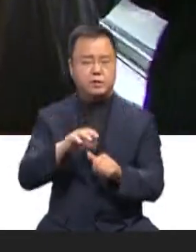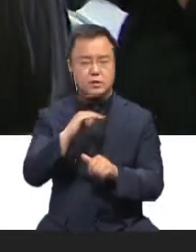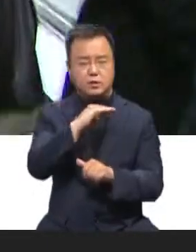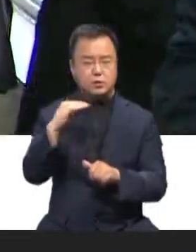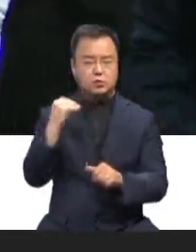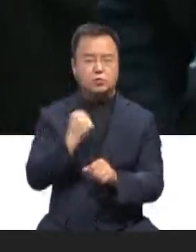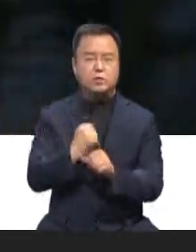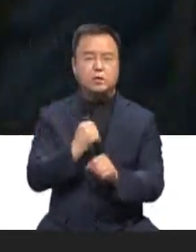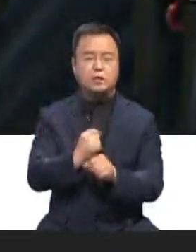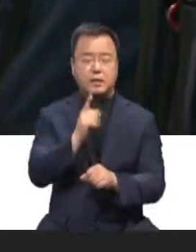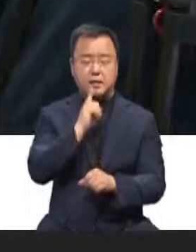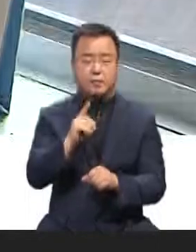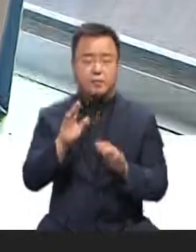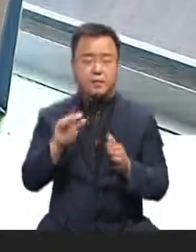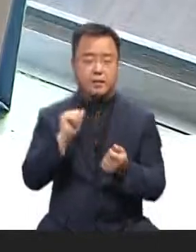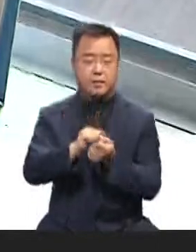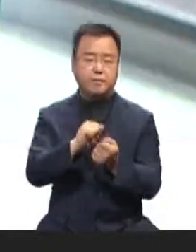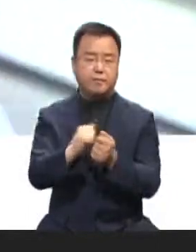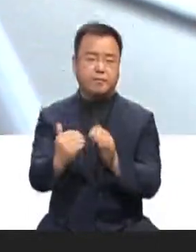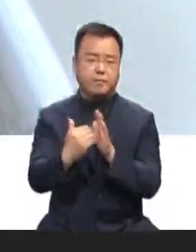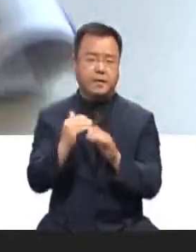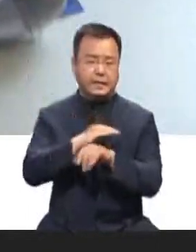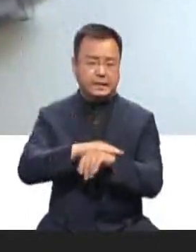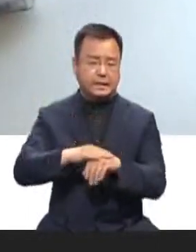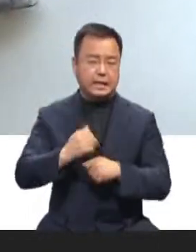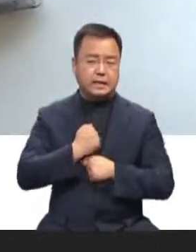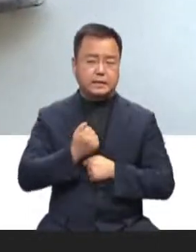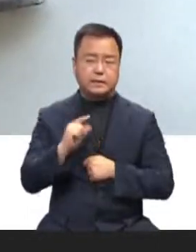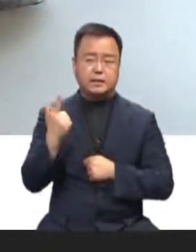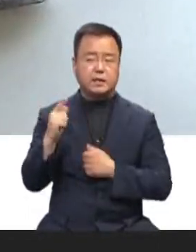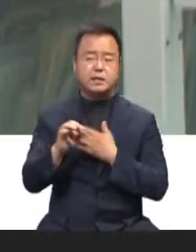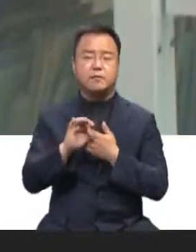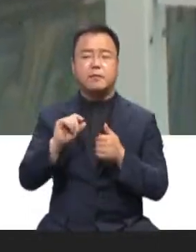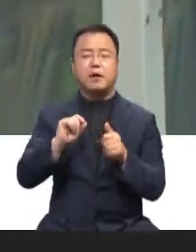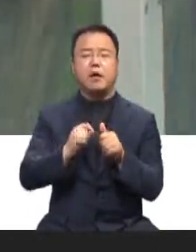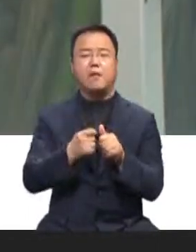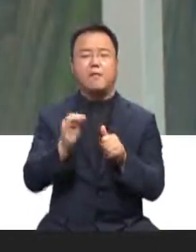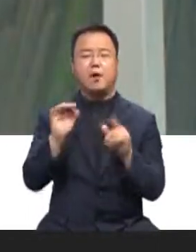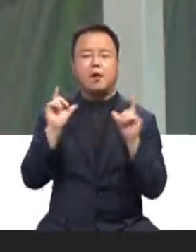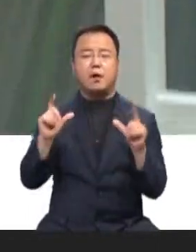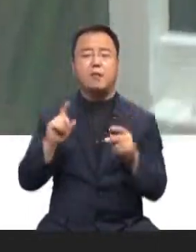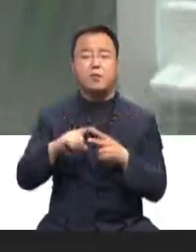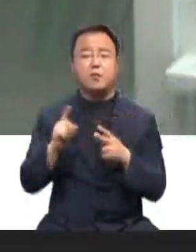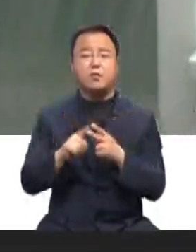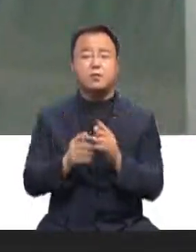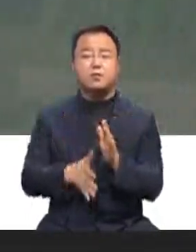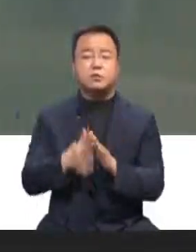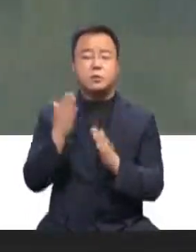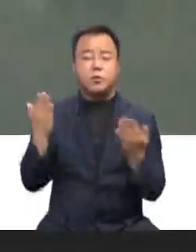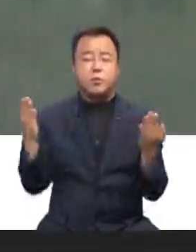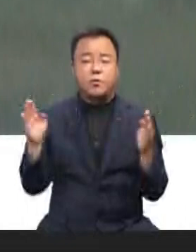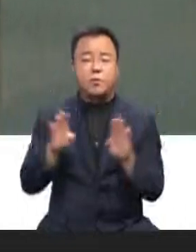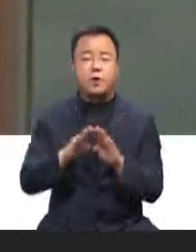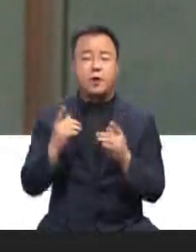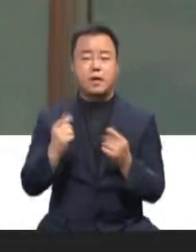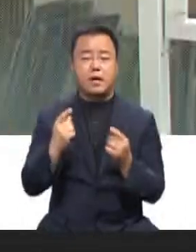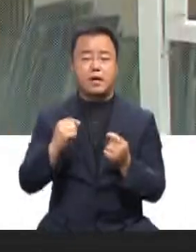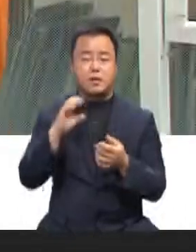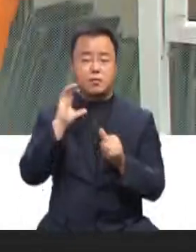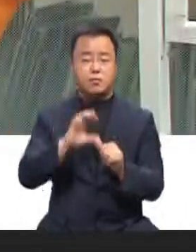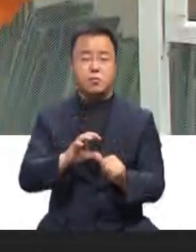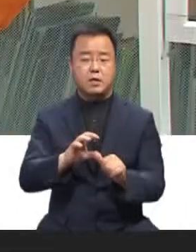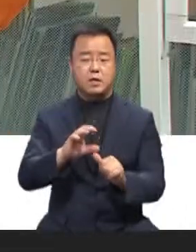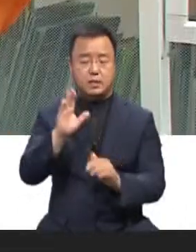겁니다 예 방역 수칙을 제대로 지키지 않으면 요 못 벌금에 부과된 시설 폐쇄 를 하든 뭔가를 규제할 수 있어요